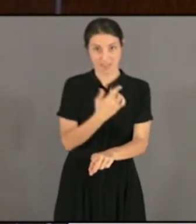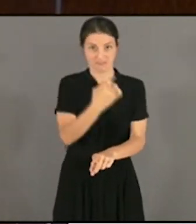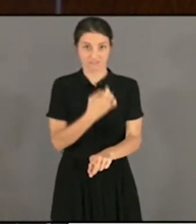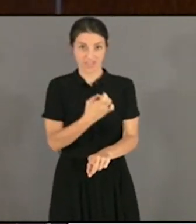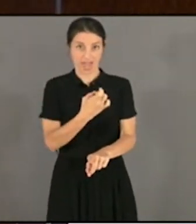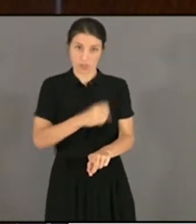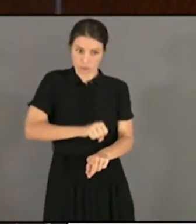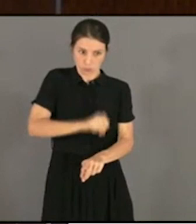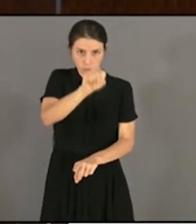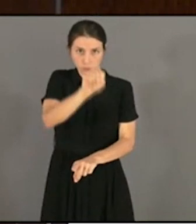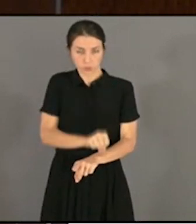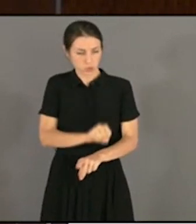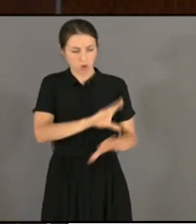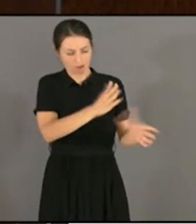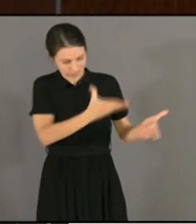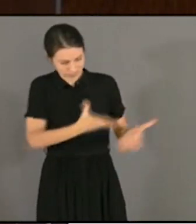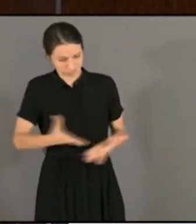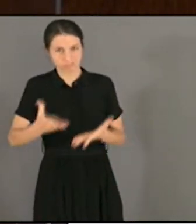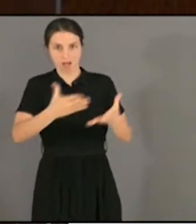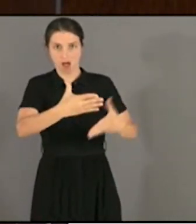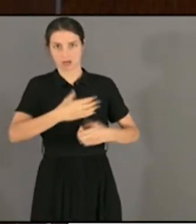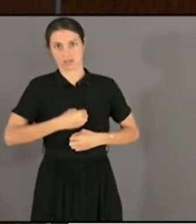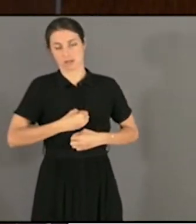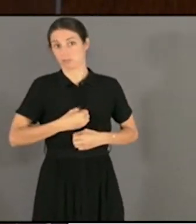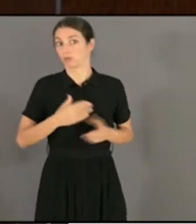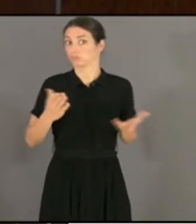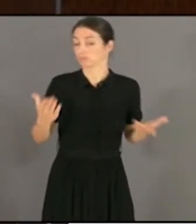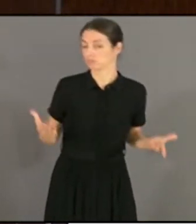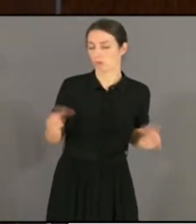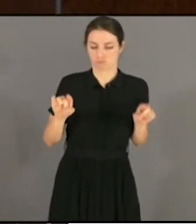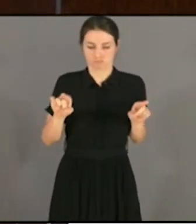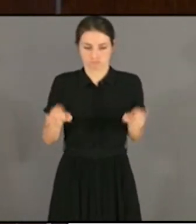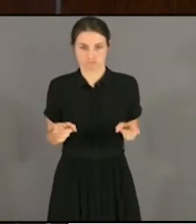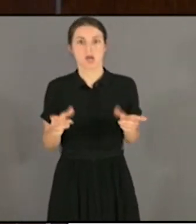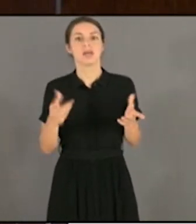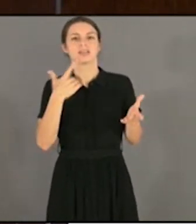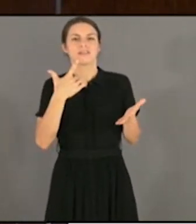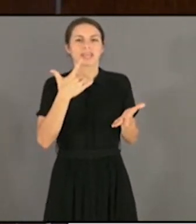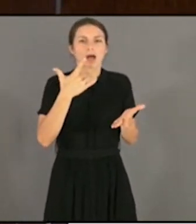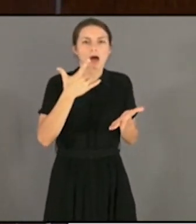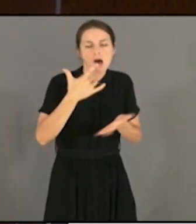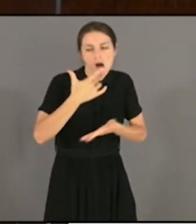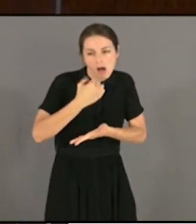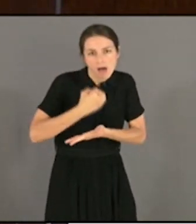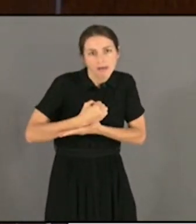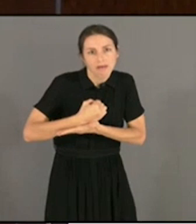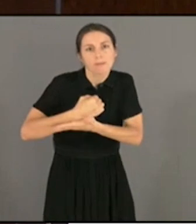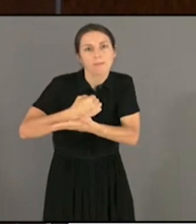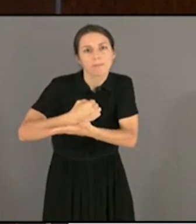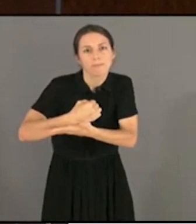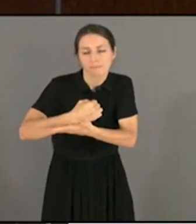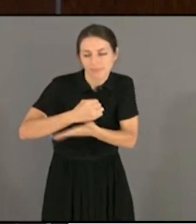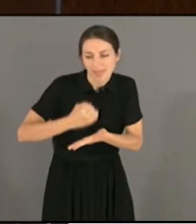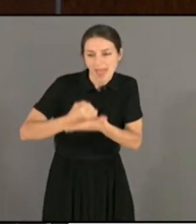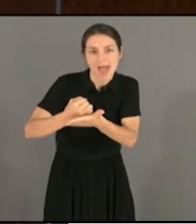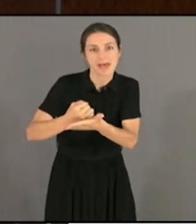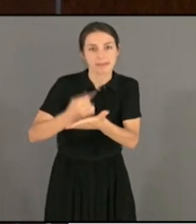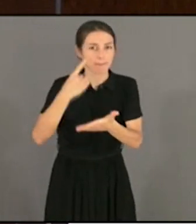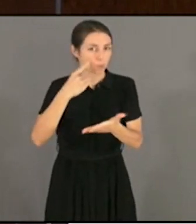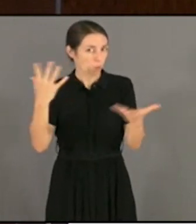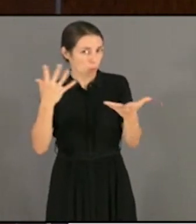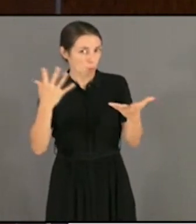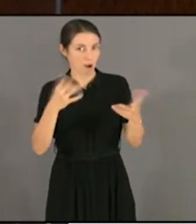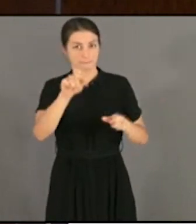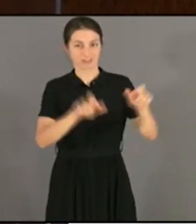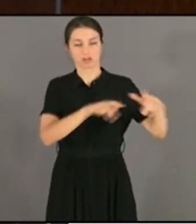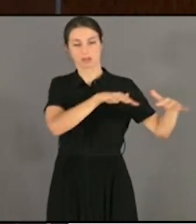tous. Bon, je ferme la parenthèse. Donc voilà, est-ce que le coup de pouce va concerner le projet d'installation de